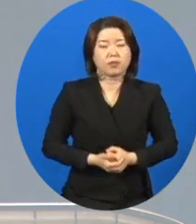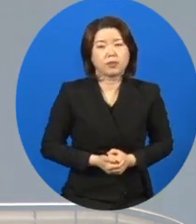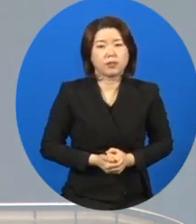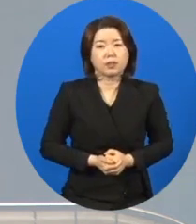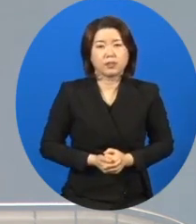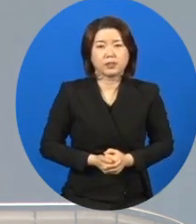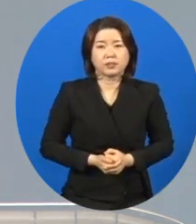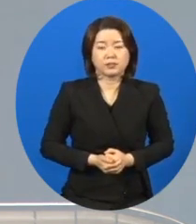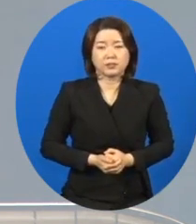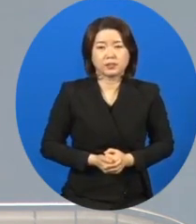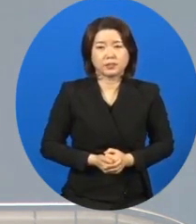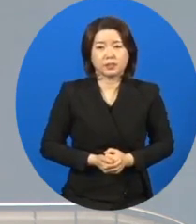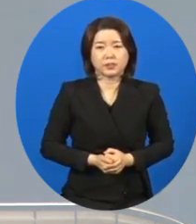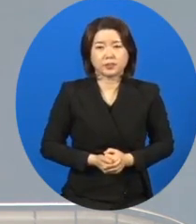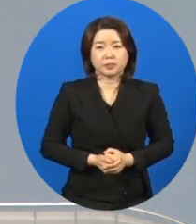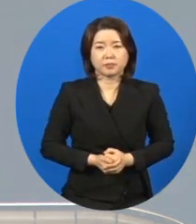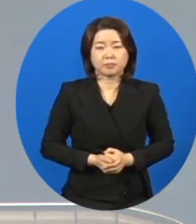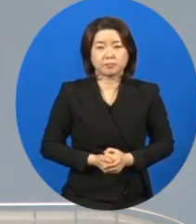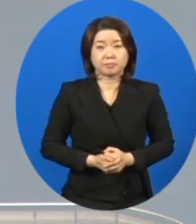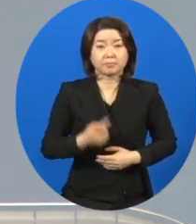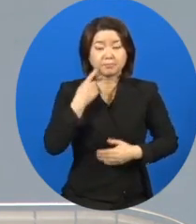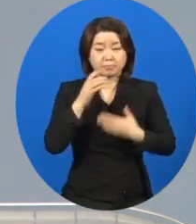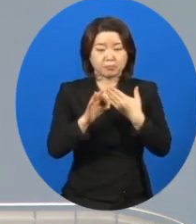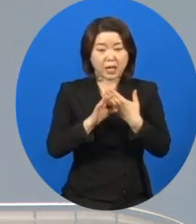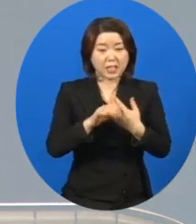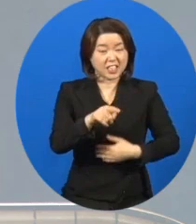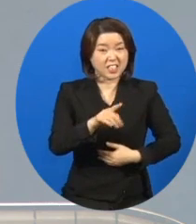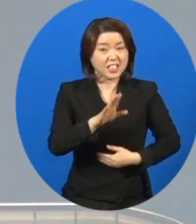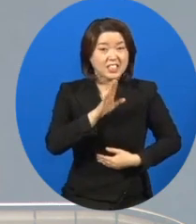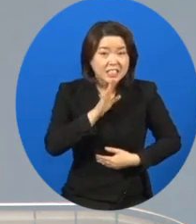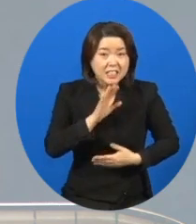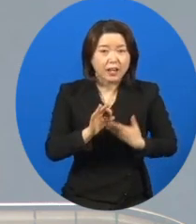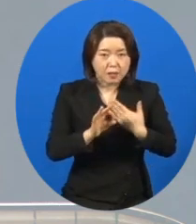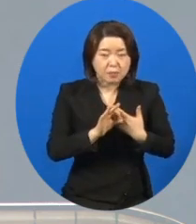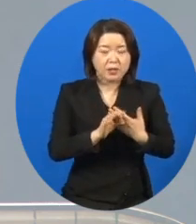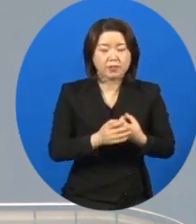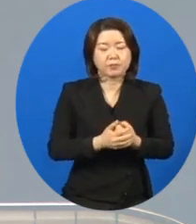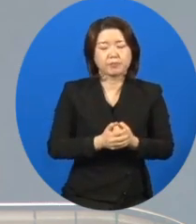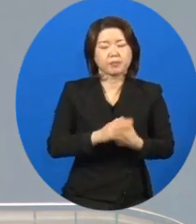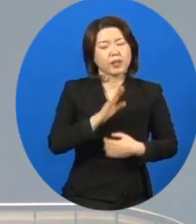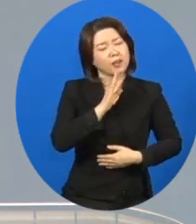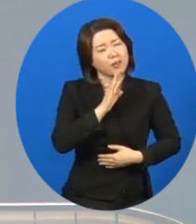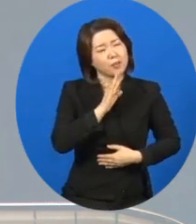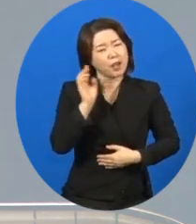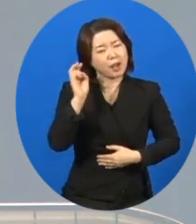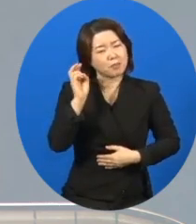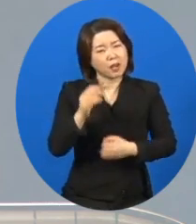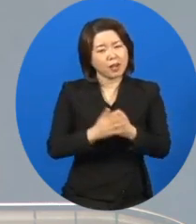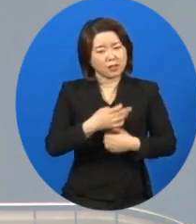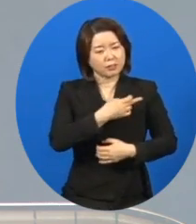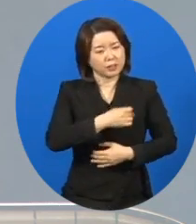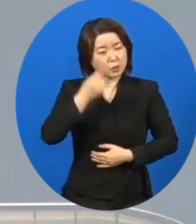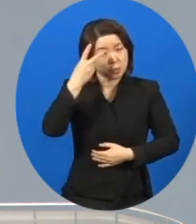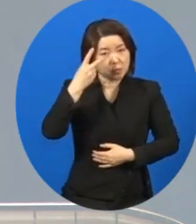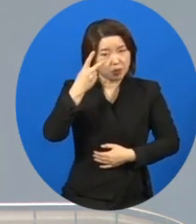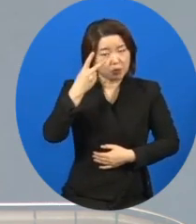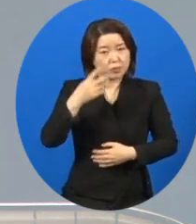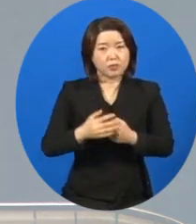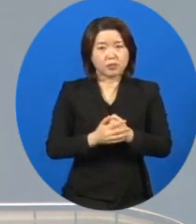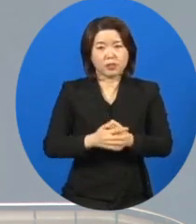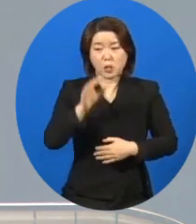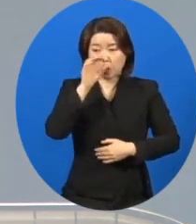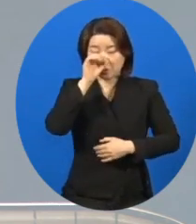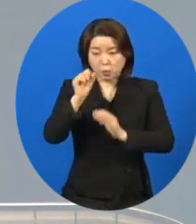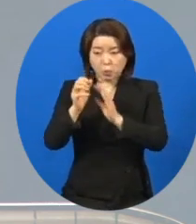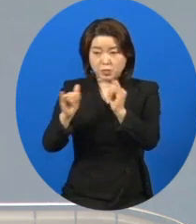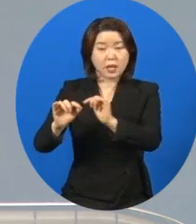만약에 그게 사실이라면 그러면 사도 바울도 좋은